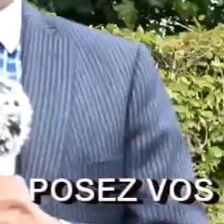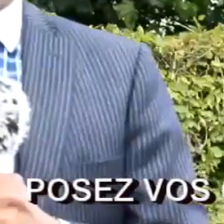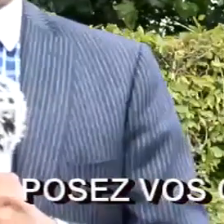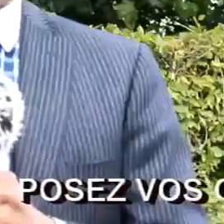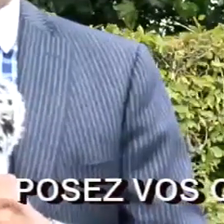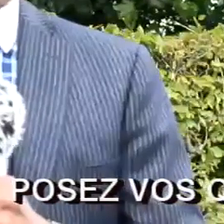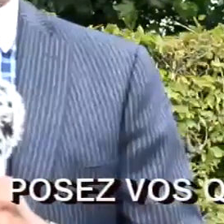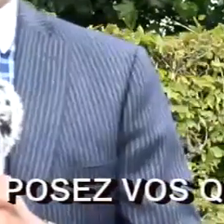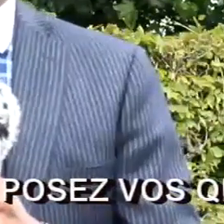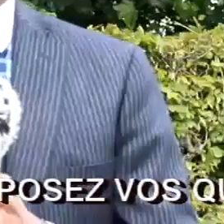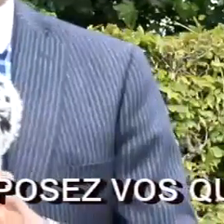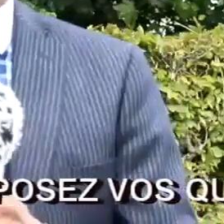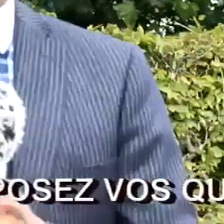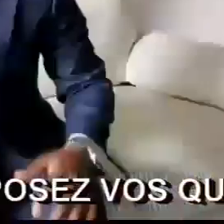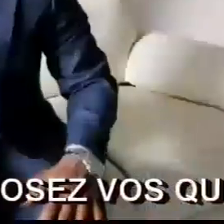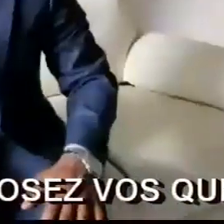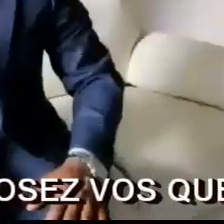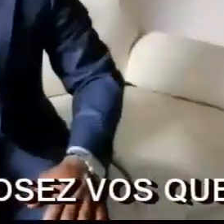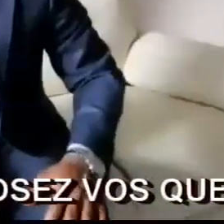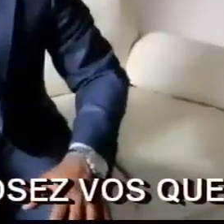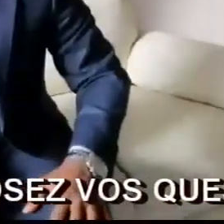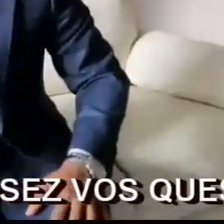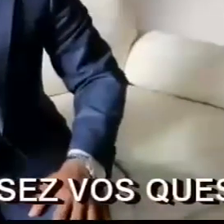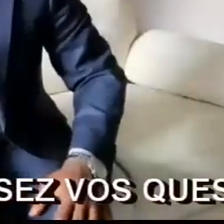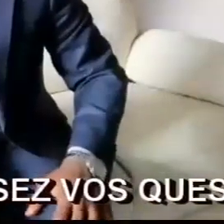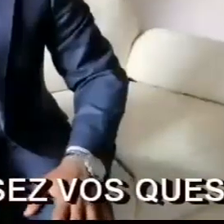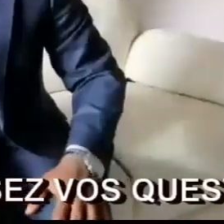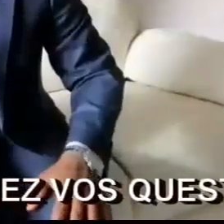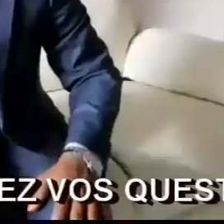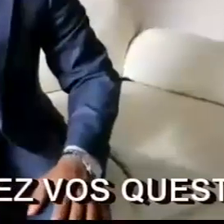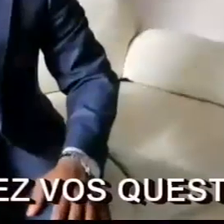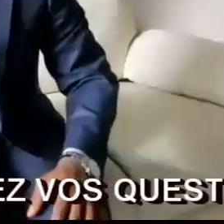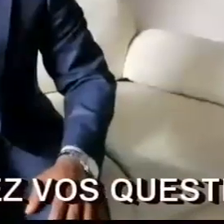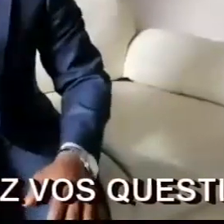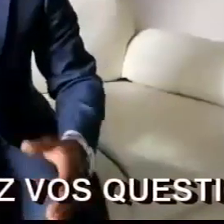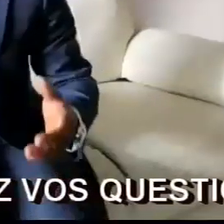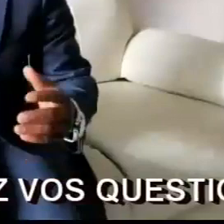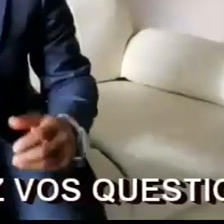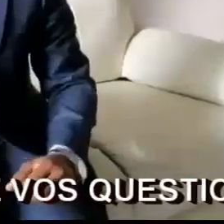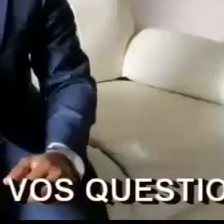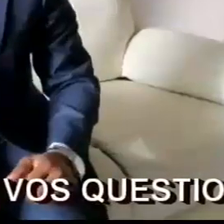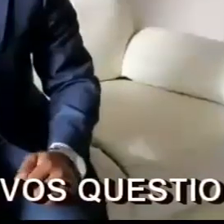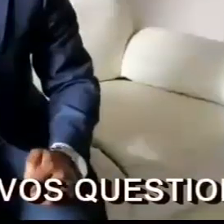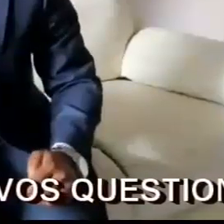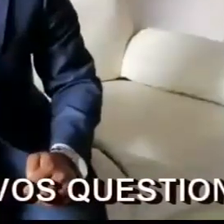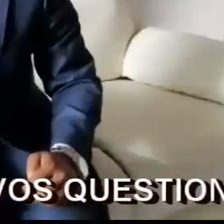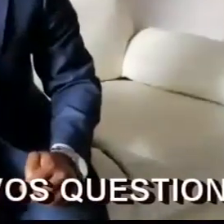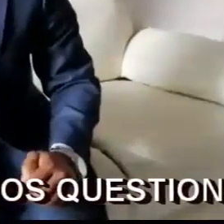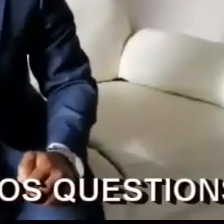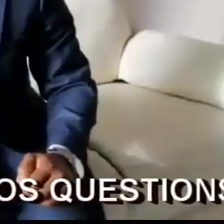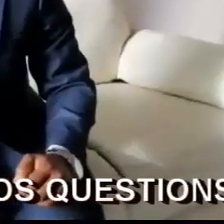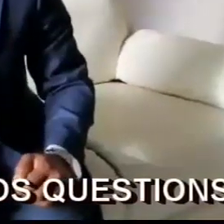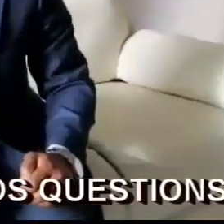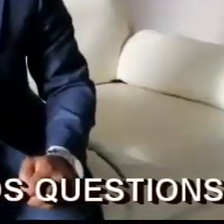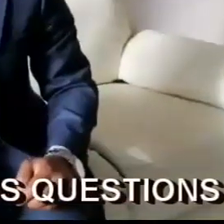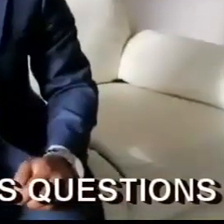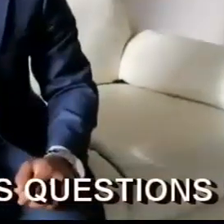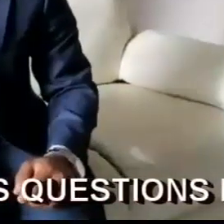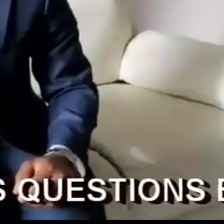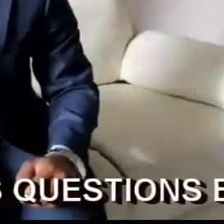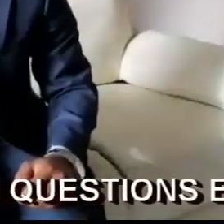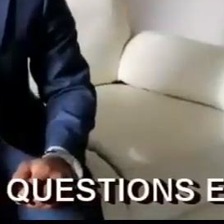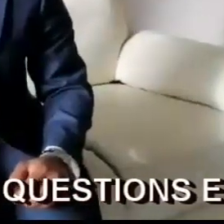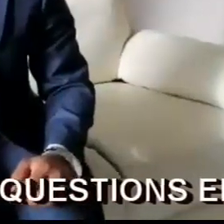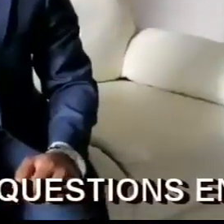juillet 2020 de 14h à 16h. Bonjour, bonsoir à peuple congolais. C'est votre frère, M.